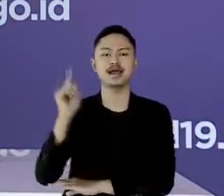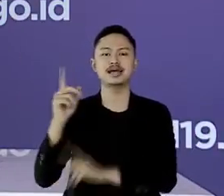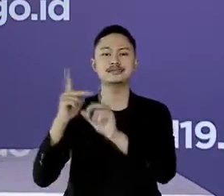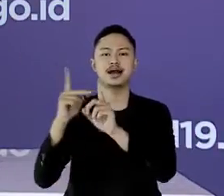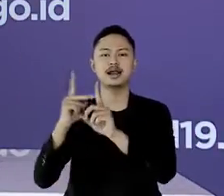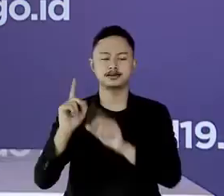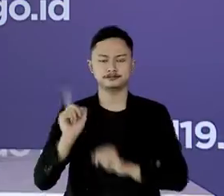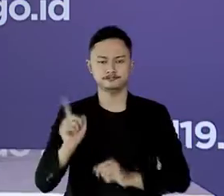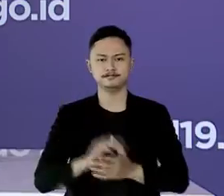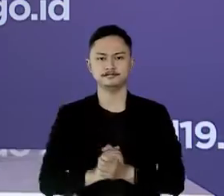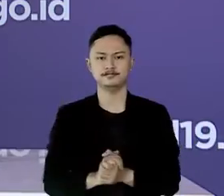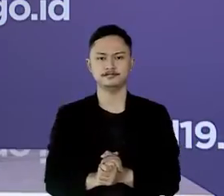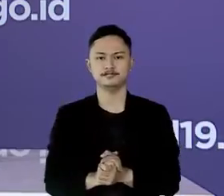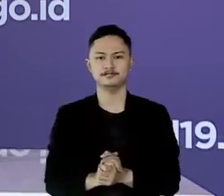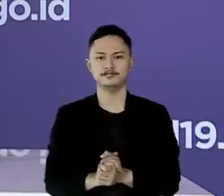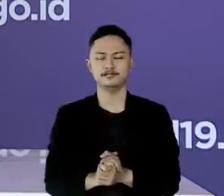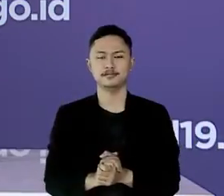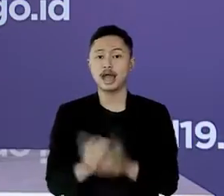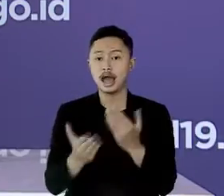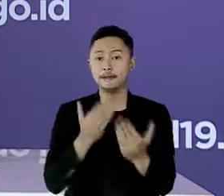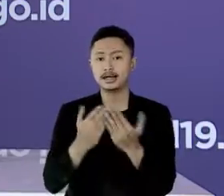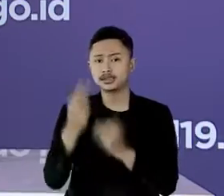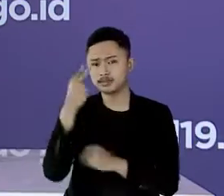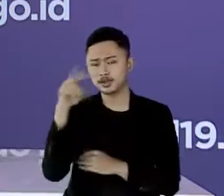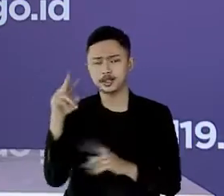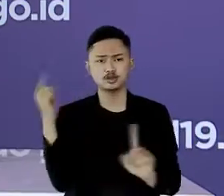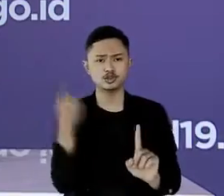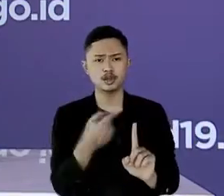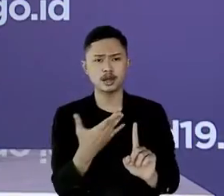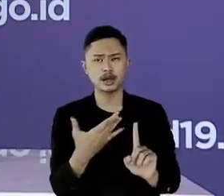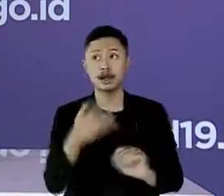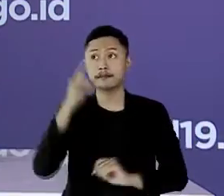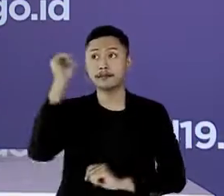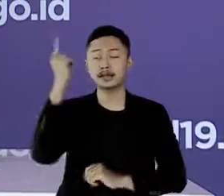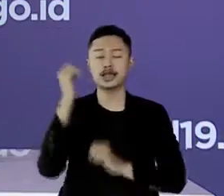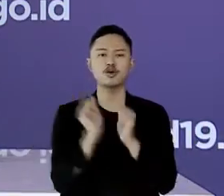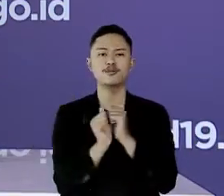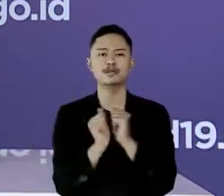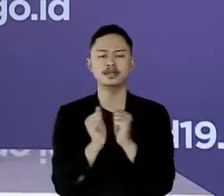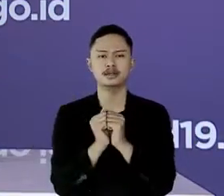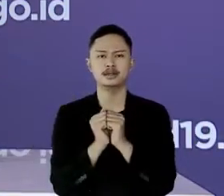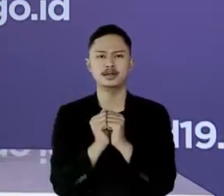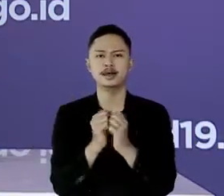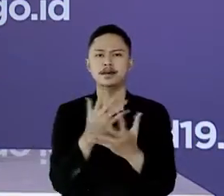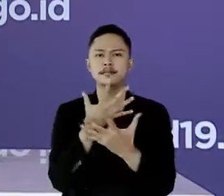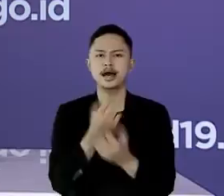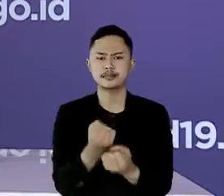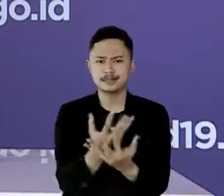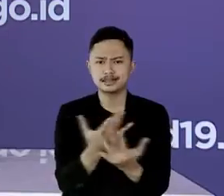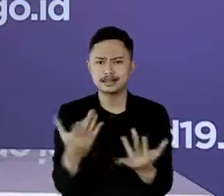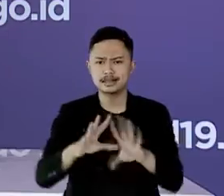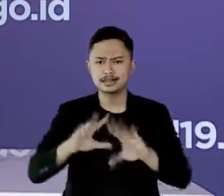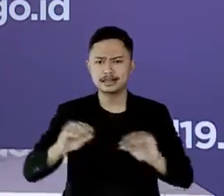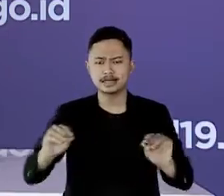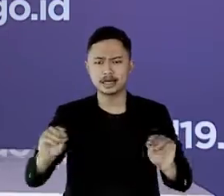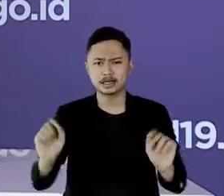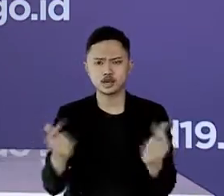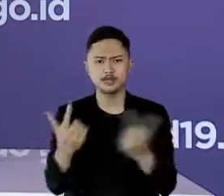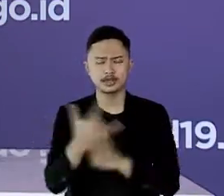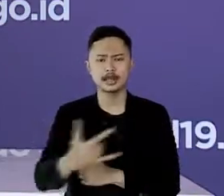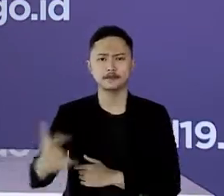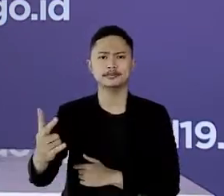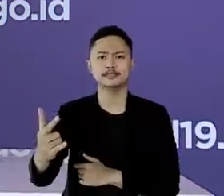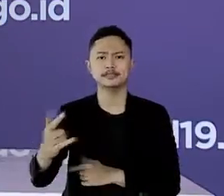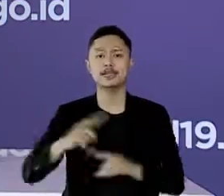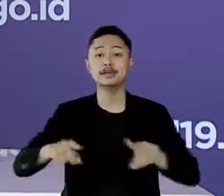lindungi di pasar tradisional merupakan bagian dari komitmen Pemerintah untuk merealisasikan hidup produktif dan aman kofit di